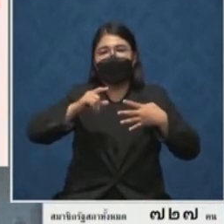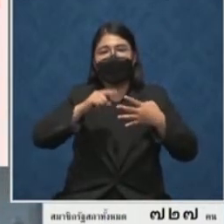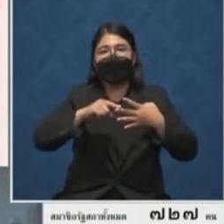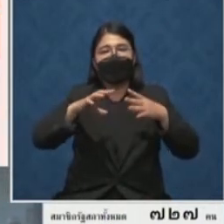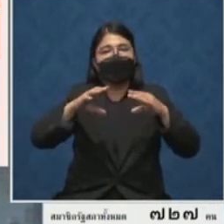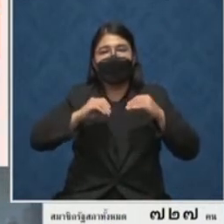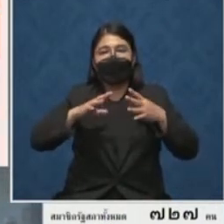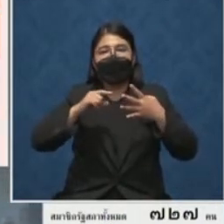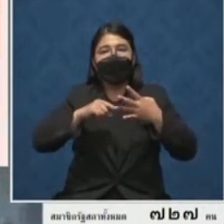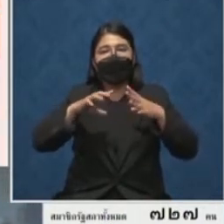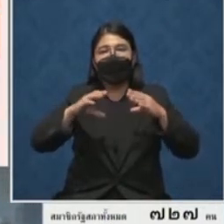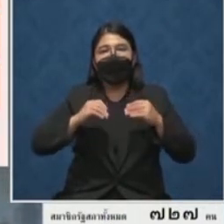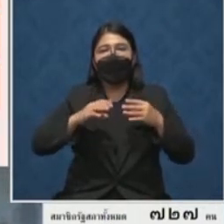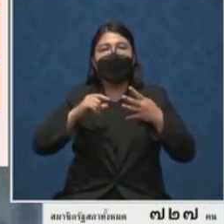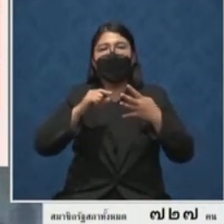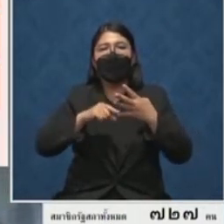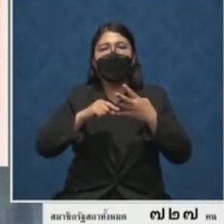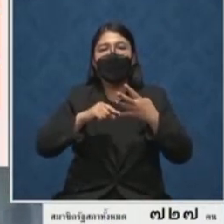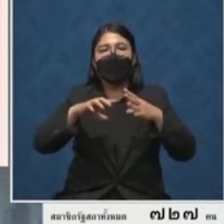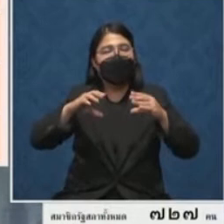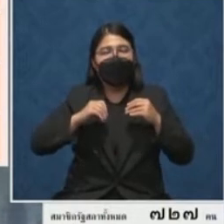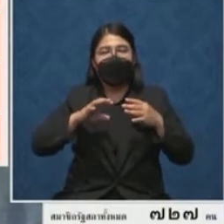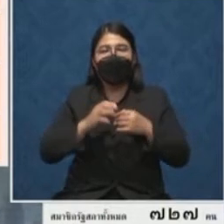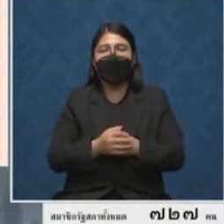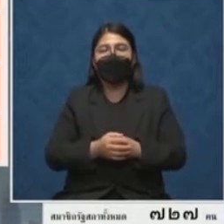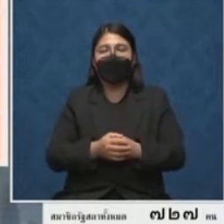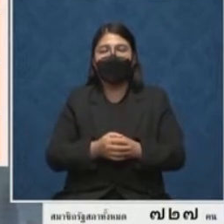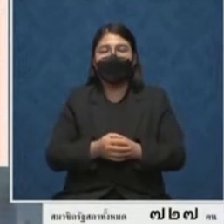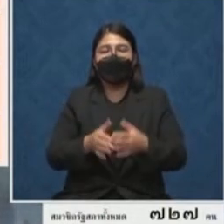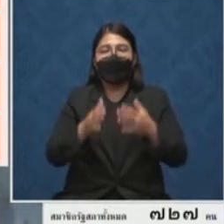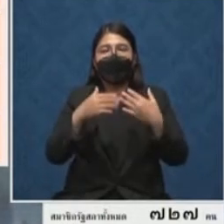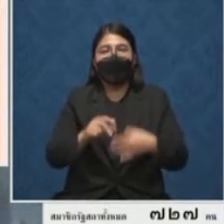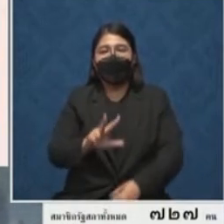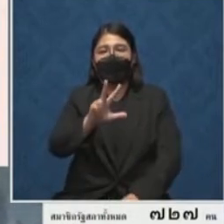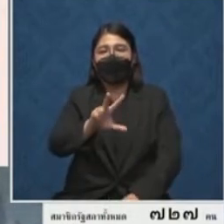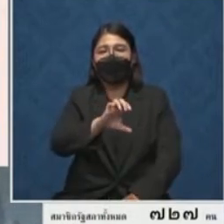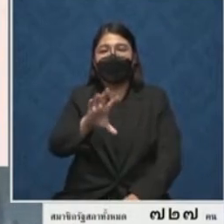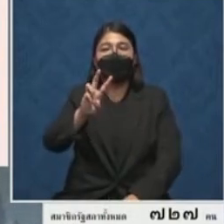4ไม่รับหลักการ 360นายพิสิทธิ์ลีอาธรรม